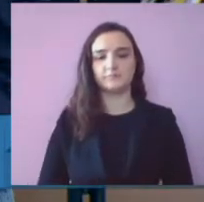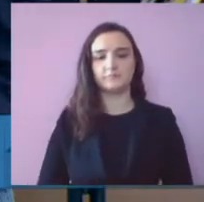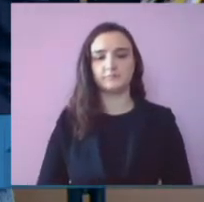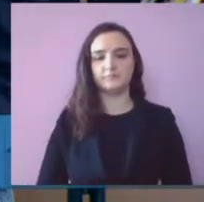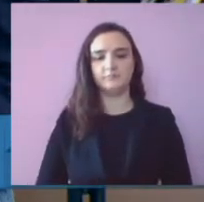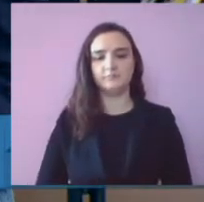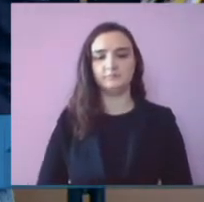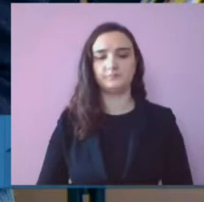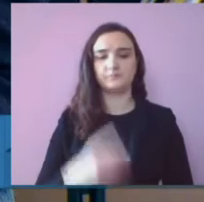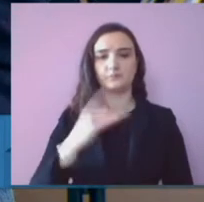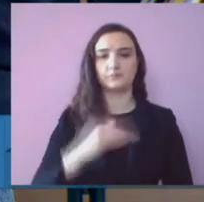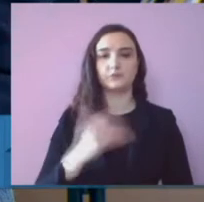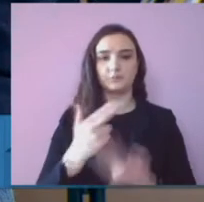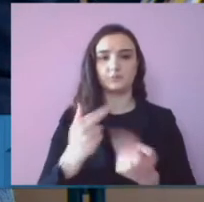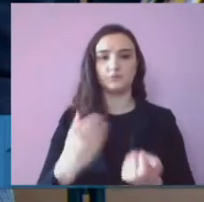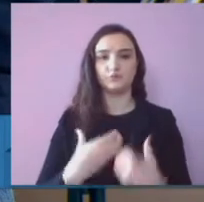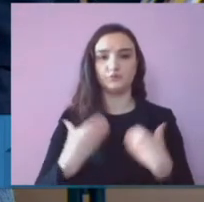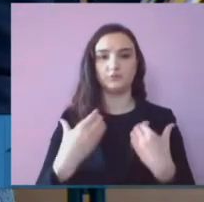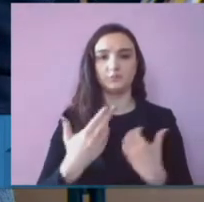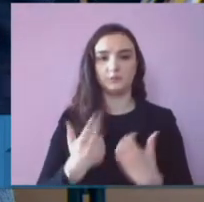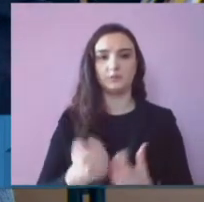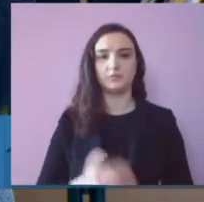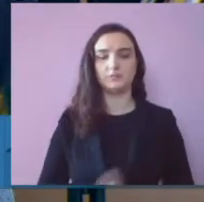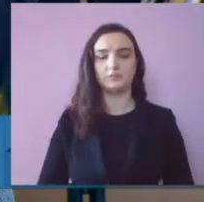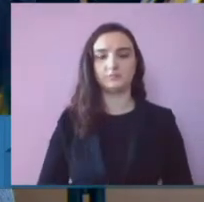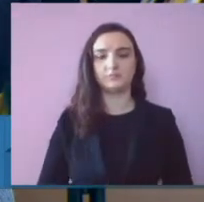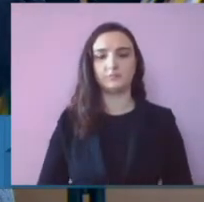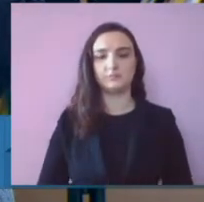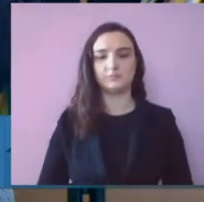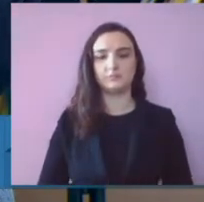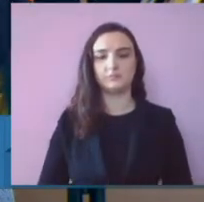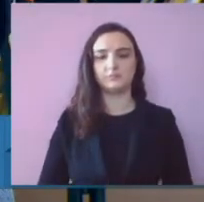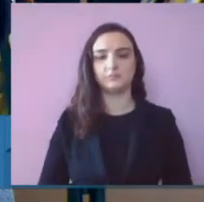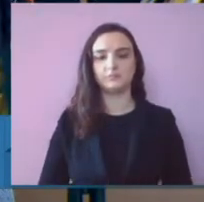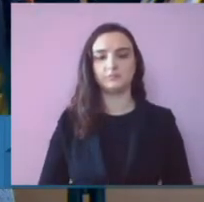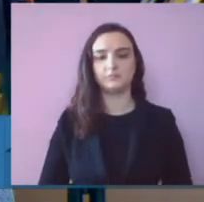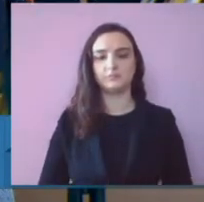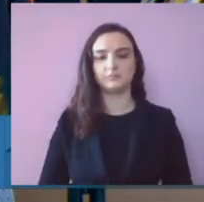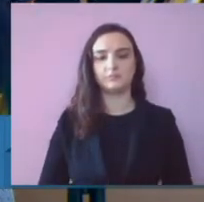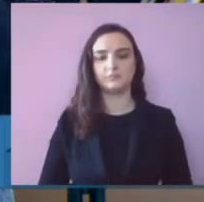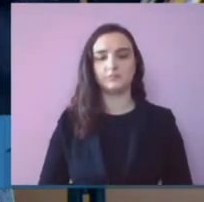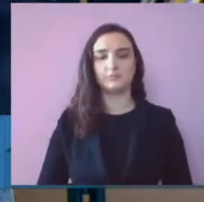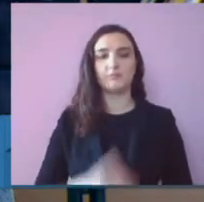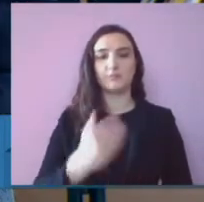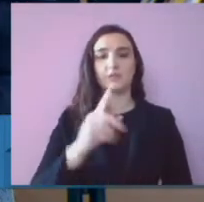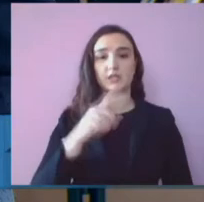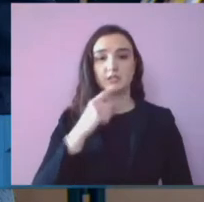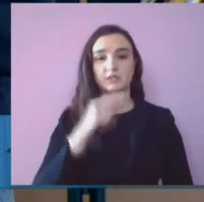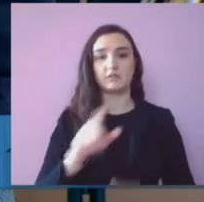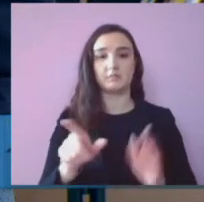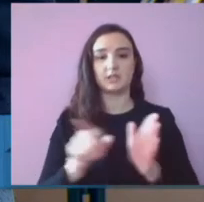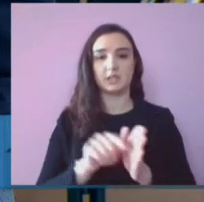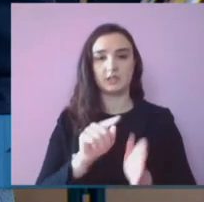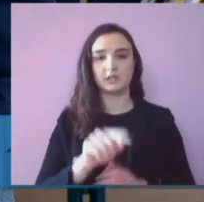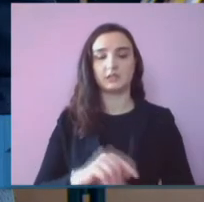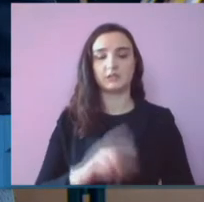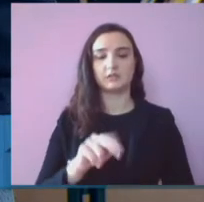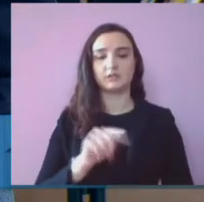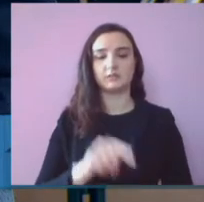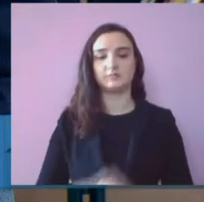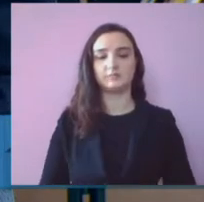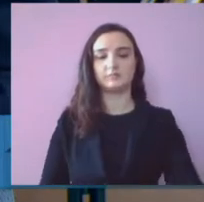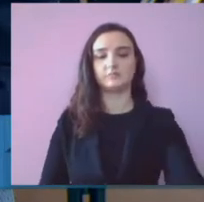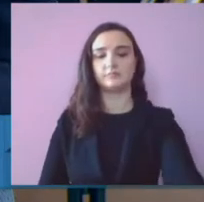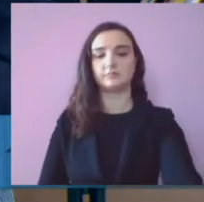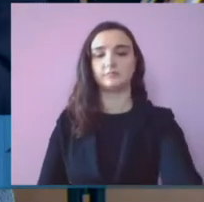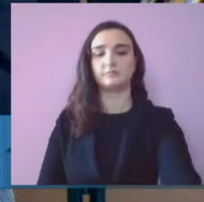ბავშვი რა თქმა უნდა შინდება, ხო? ეგ ერთი მომენტი კიდე თქვენ რაც ძანეთ იმასთან ერთად და